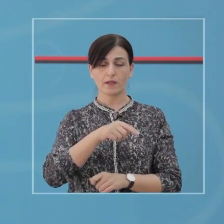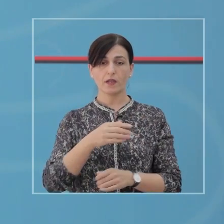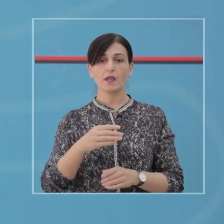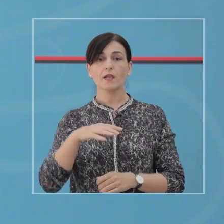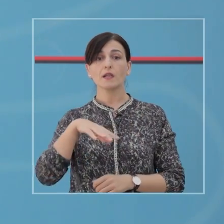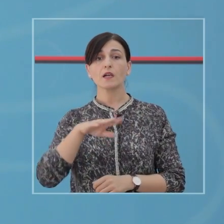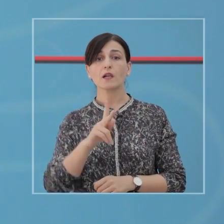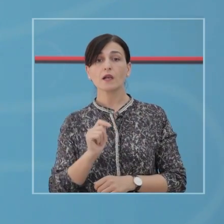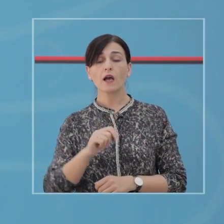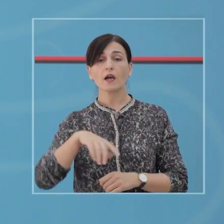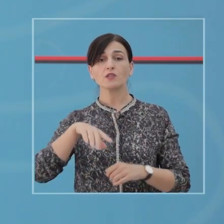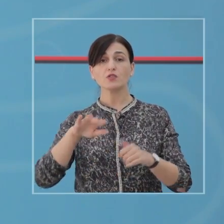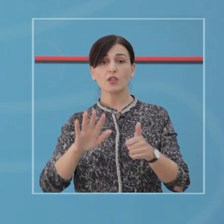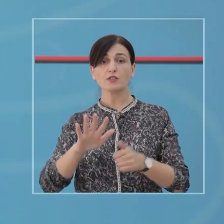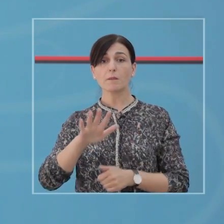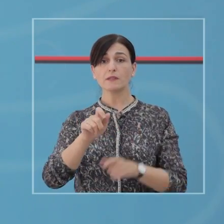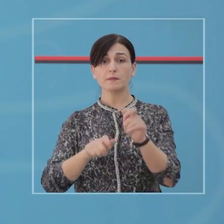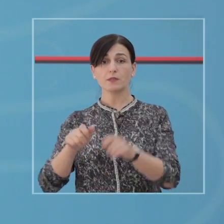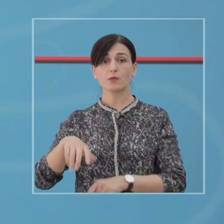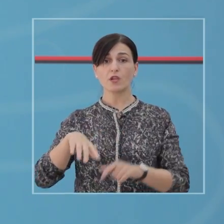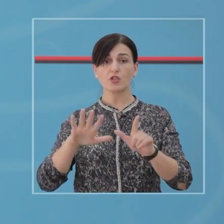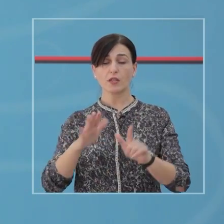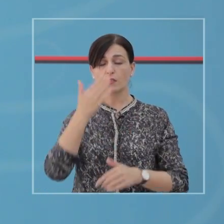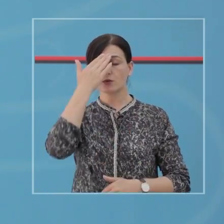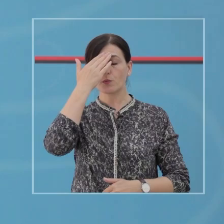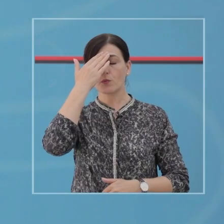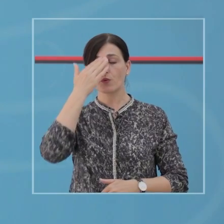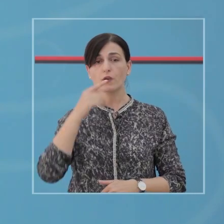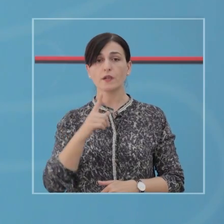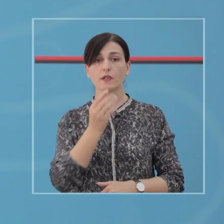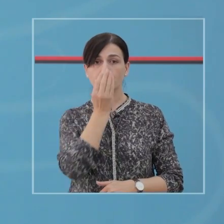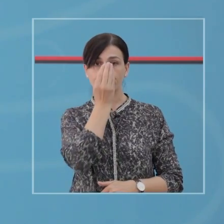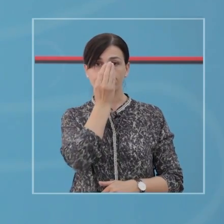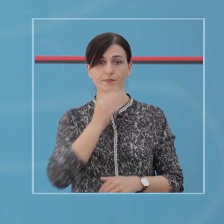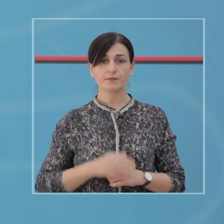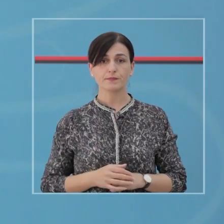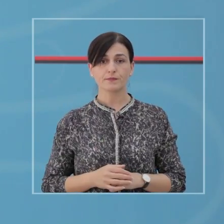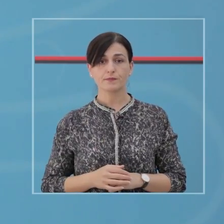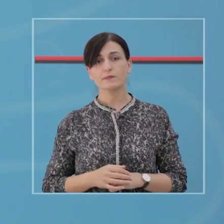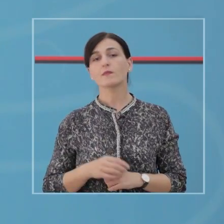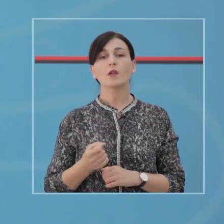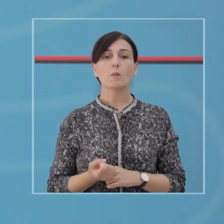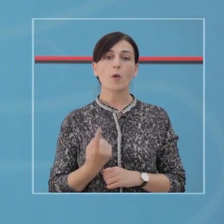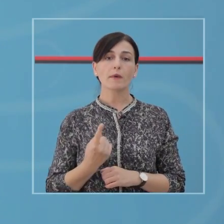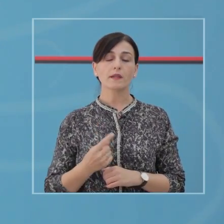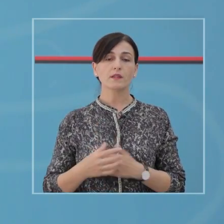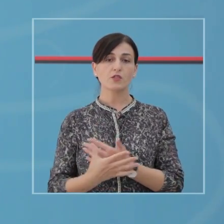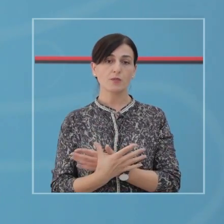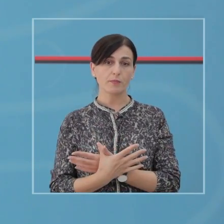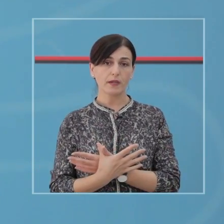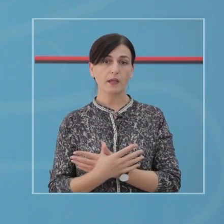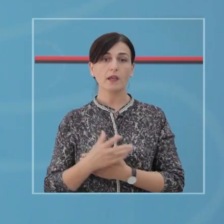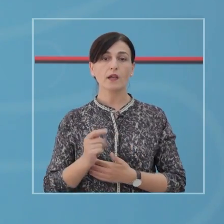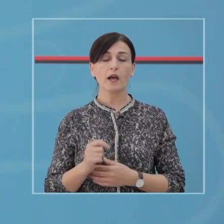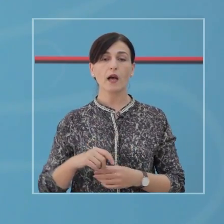të hospitalizuar, 7 janë në terapi intensive, 1 rast është intubuar. Në vendin tonë, aktualisht,